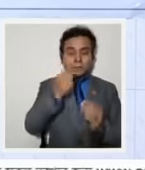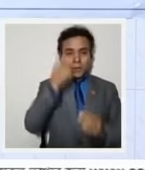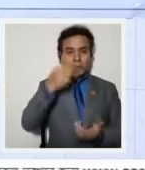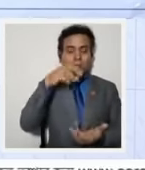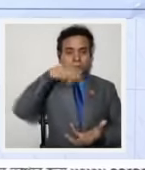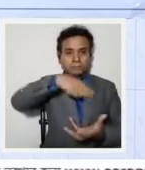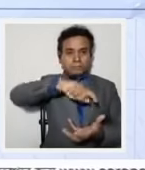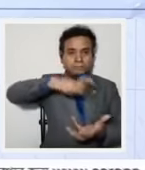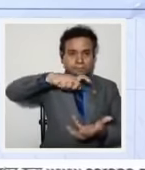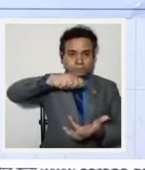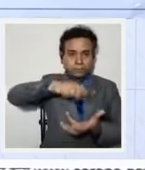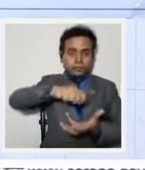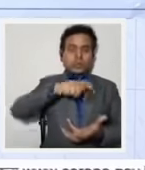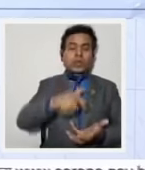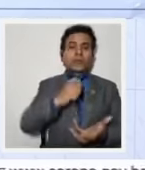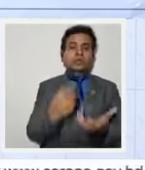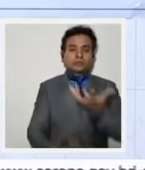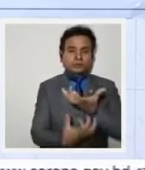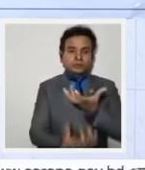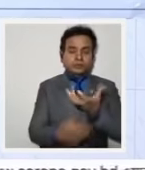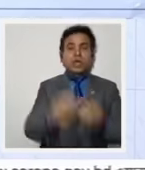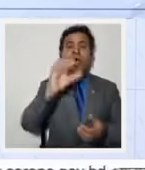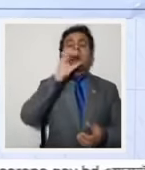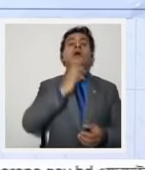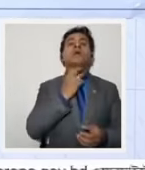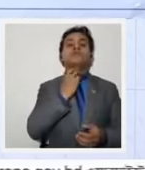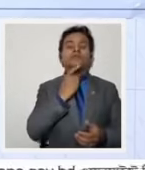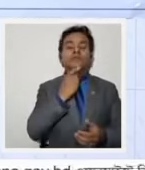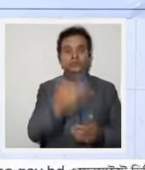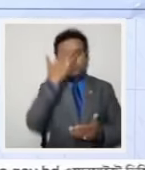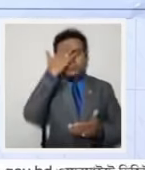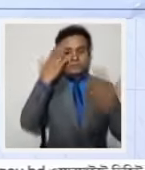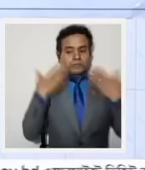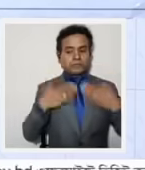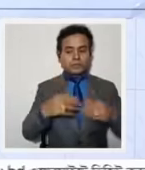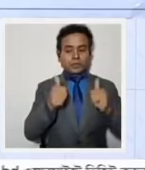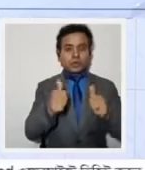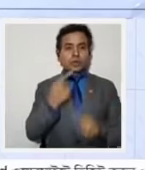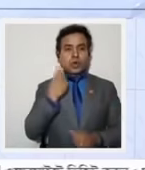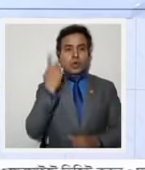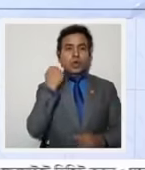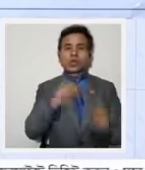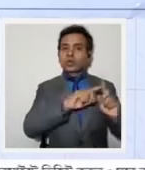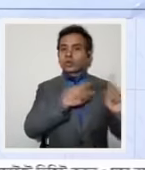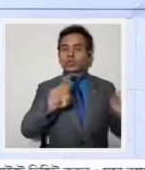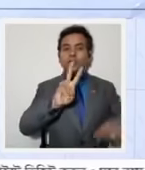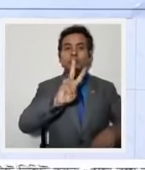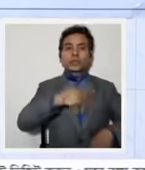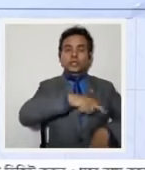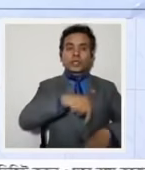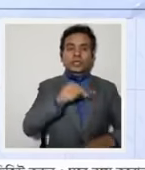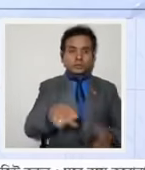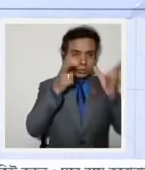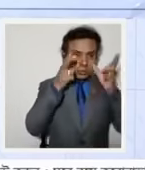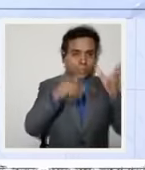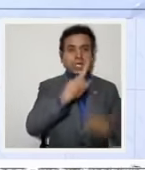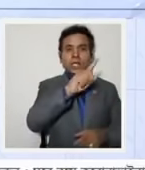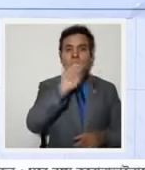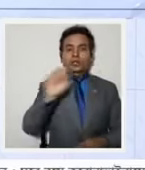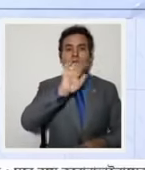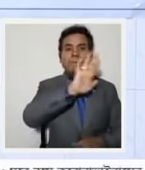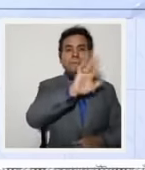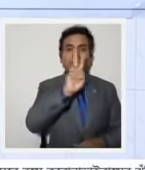চা এবং মশলা দিয়ে চা গরম করে গার্গেল করে সেই পানিটাও পান করতে পারেন। এভাবে হয়তো শরীরের কিছু উপকার পাওয়া